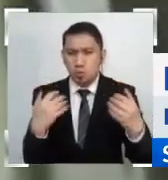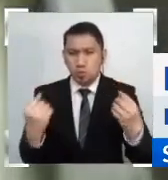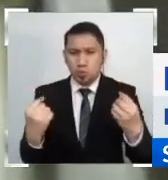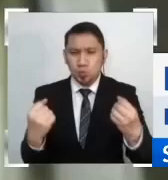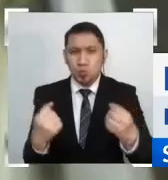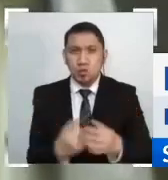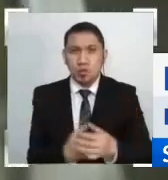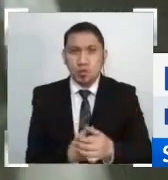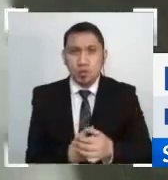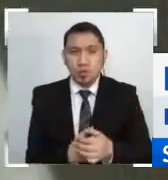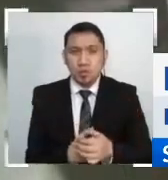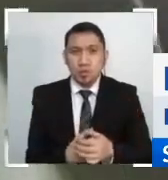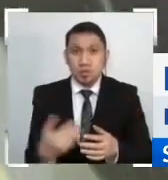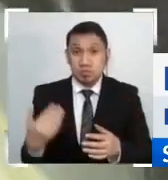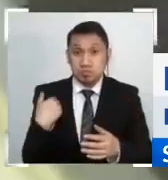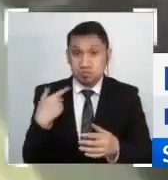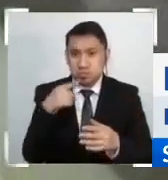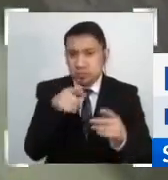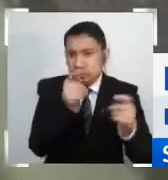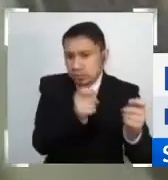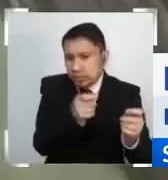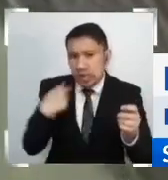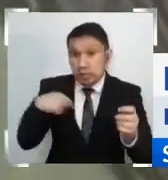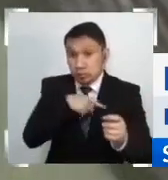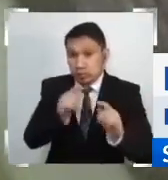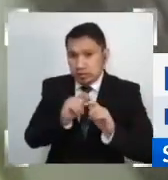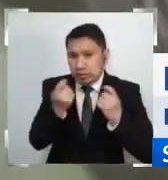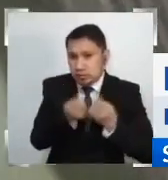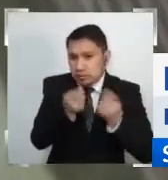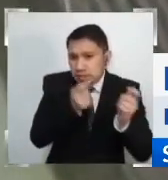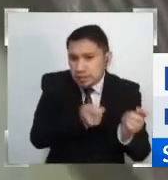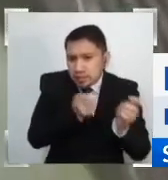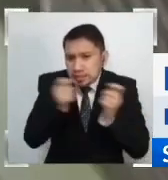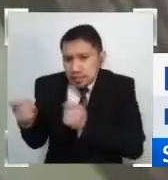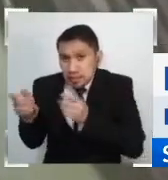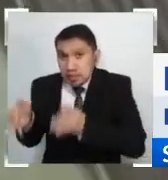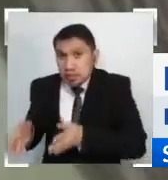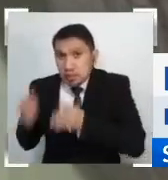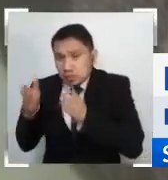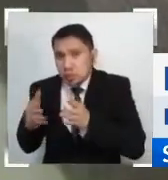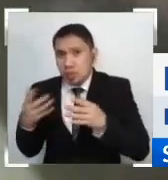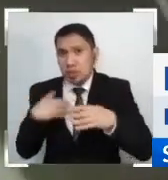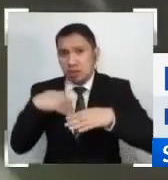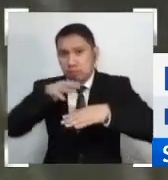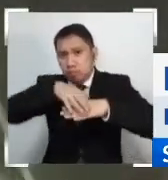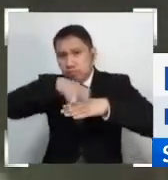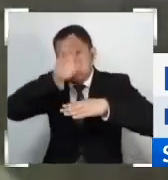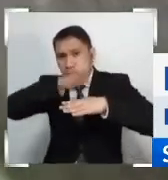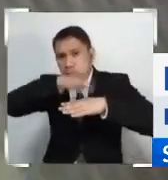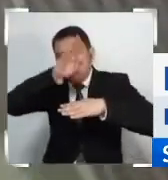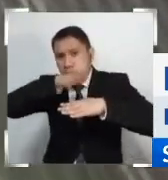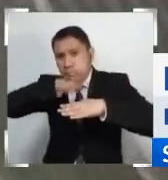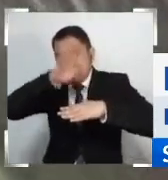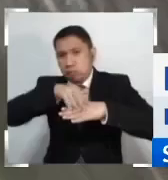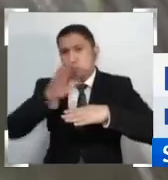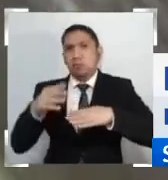Katabi ng nilipatan naming mas ligtas na gusali, kinakalampag ng bagyo ang malapad na bubong na ito.